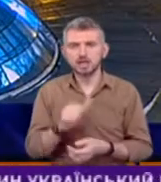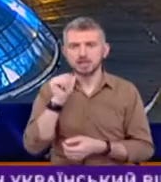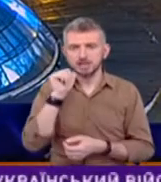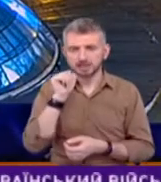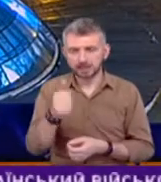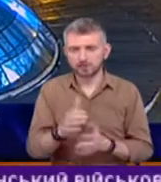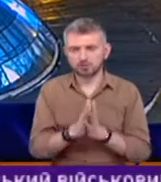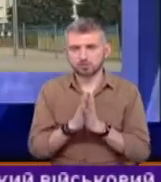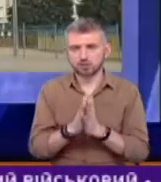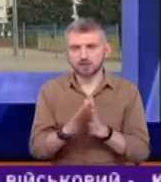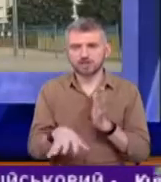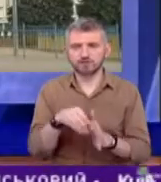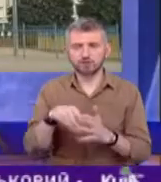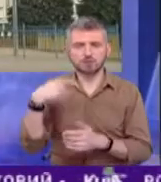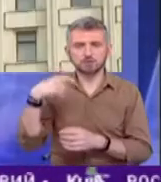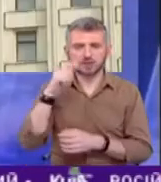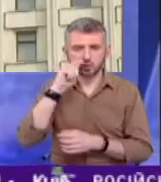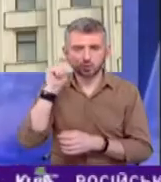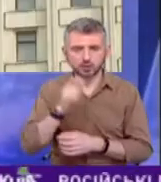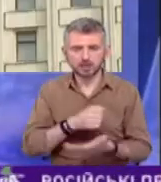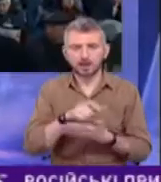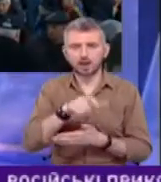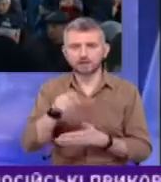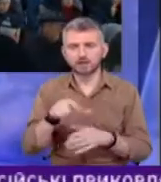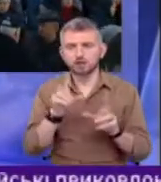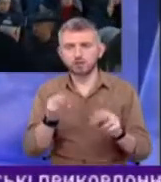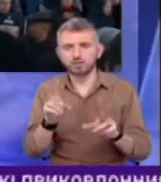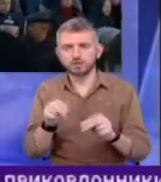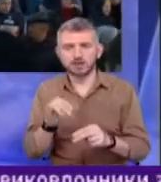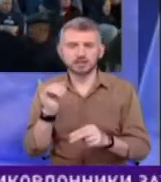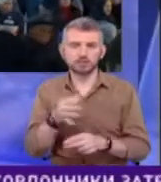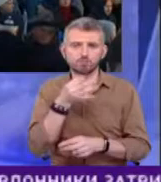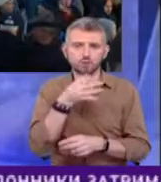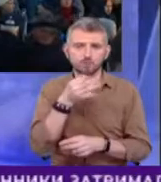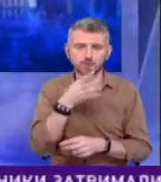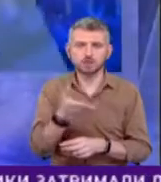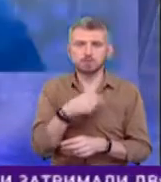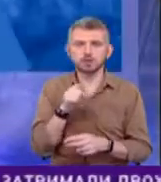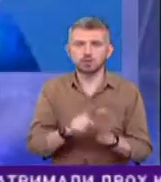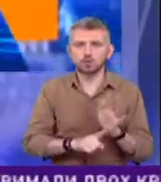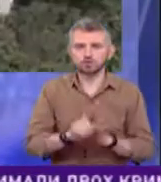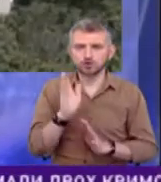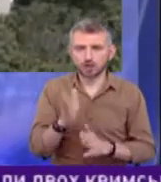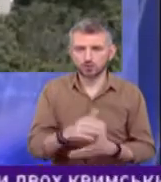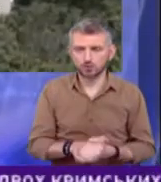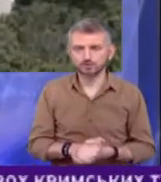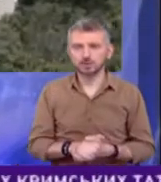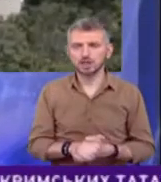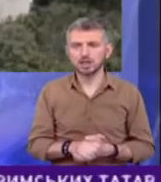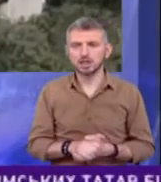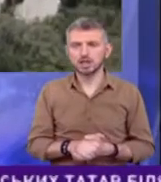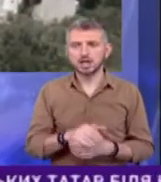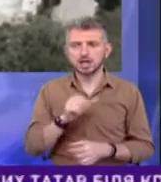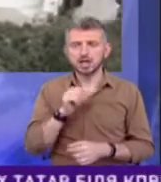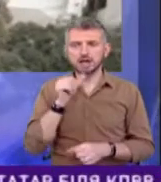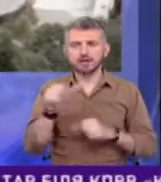завтра, будь ласка, вибори президента України, кандидати, обіцянки і вподобання. Ми з цього розпочинаємо.